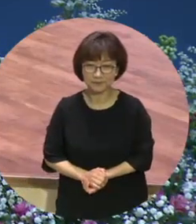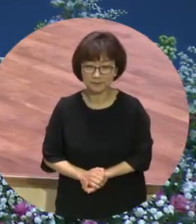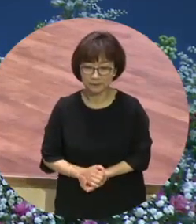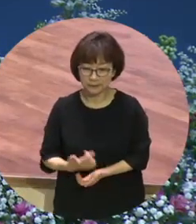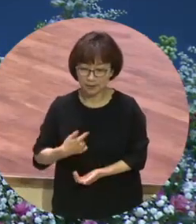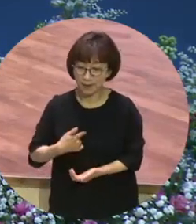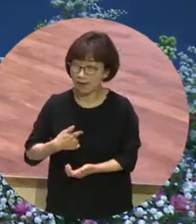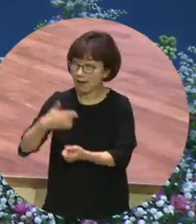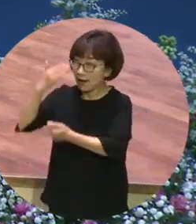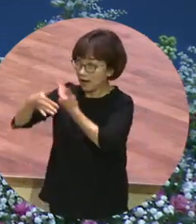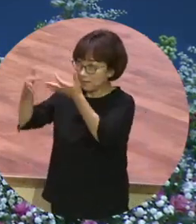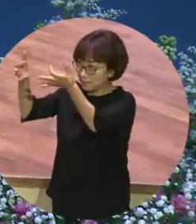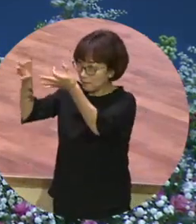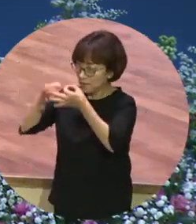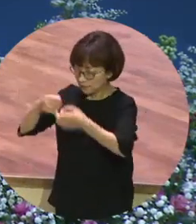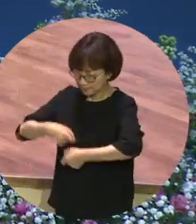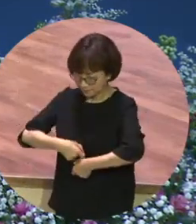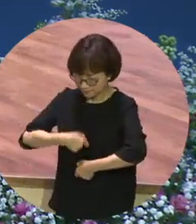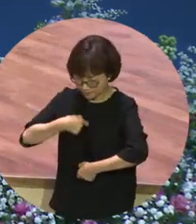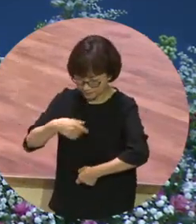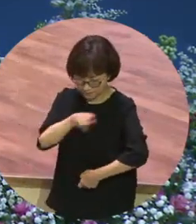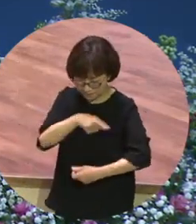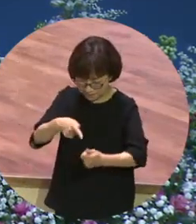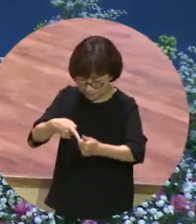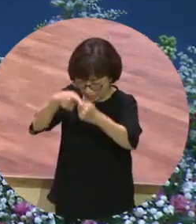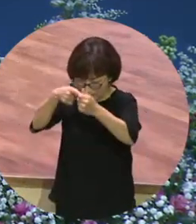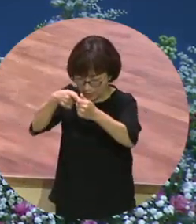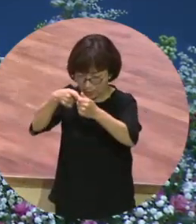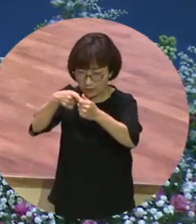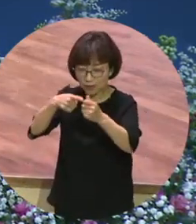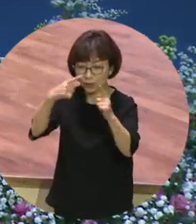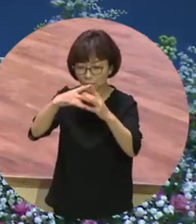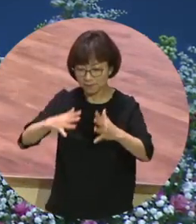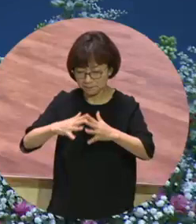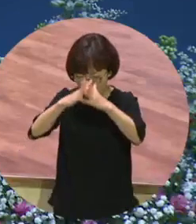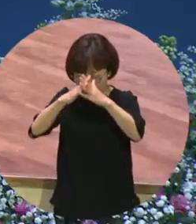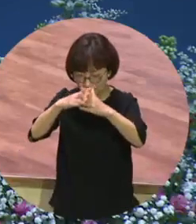하나님 앞에 최우선 수위를 두고